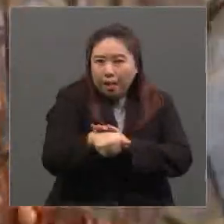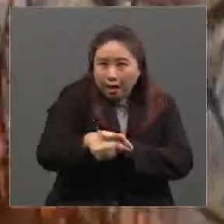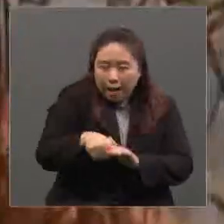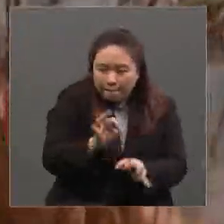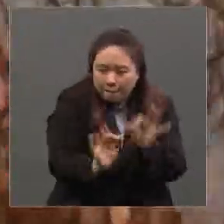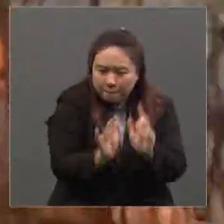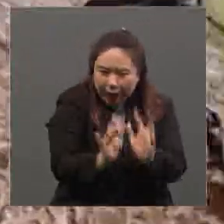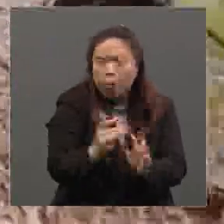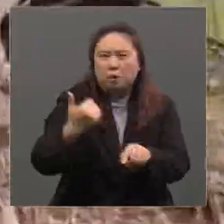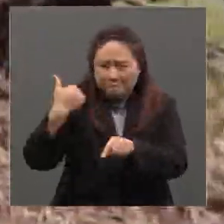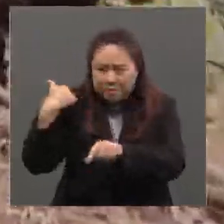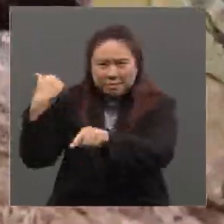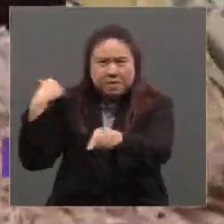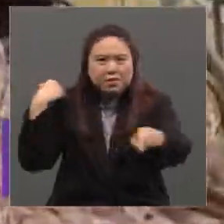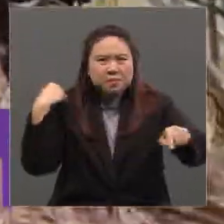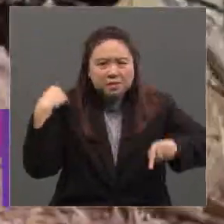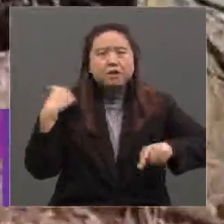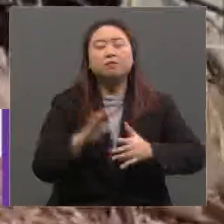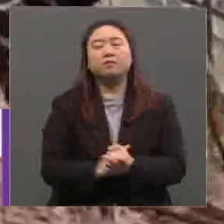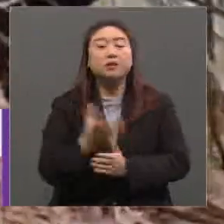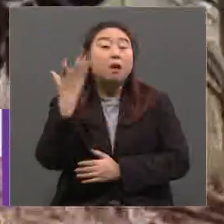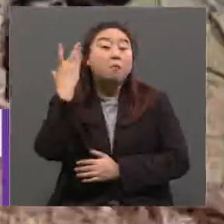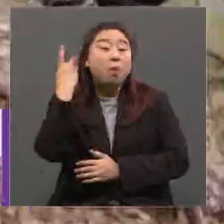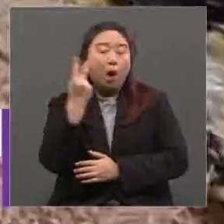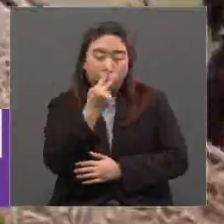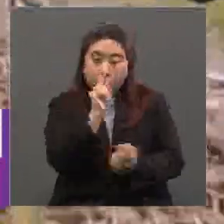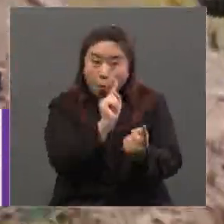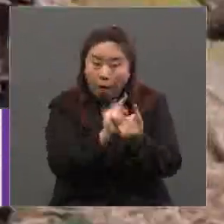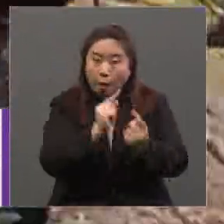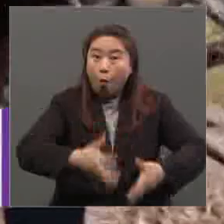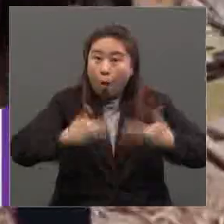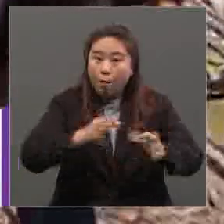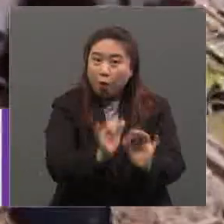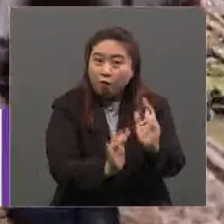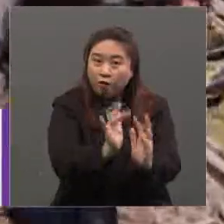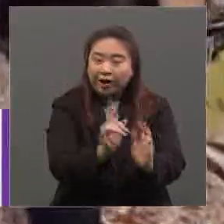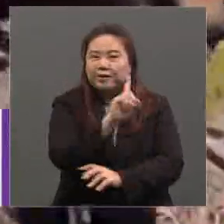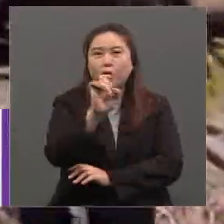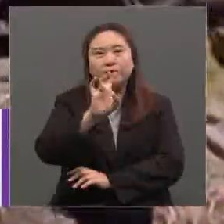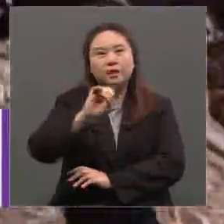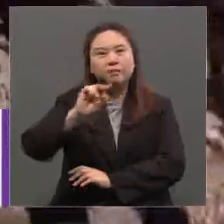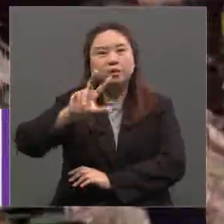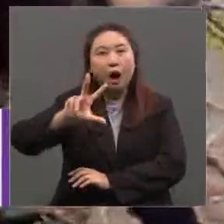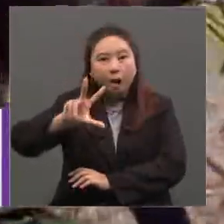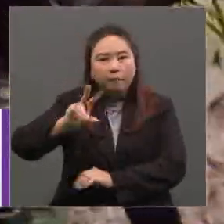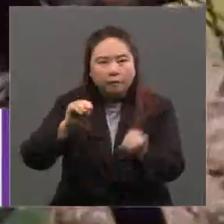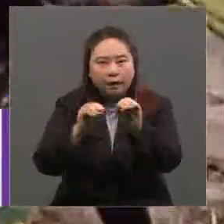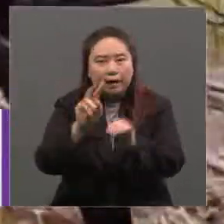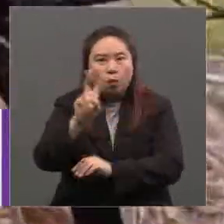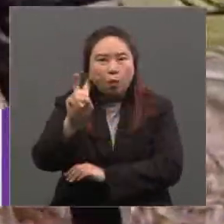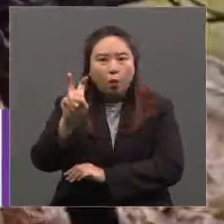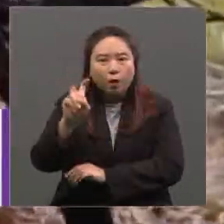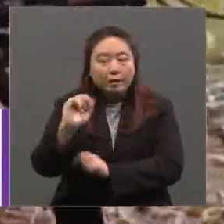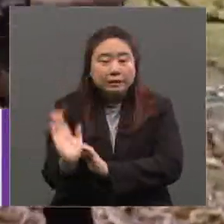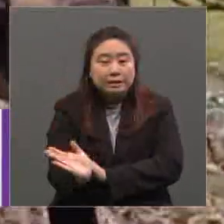ป่ากันทั่วทั้งจังหวัดอย่างเมื่อวานนี้เนี่ยเจอจุดความร้อน 173จุดที่จังหวัดเดียวนะเกือบ 200จุดแล้วนะฮะ